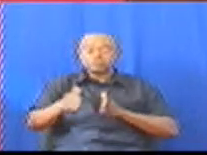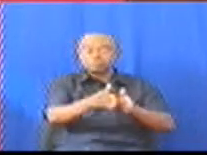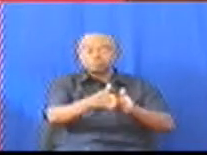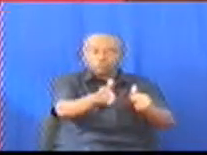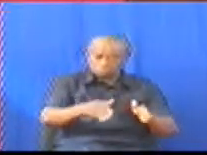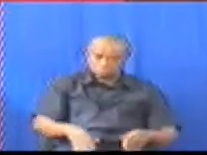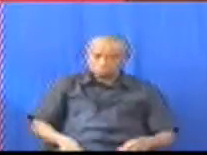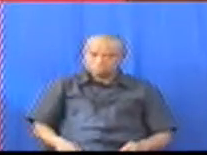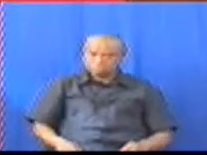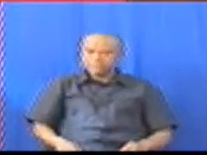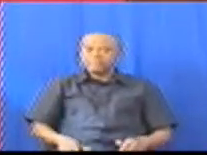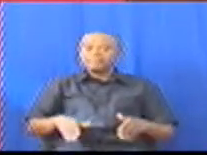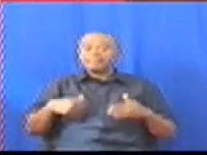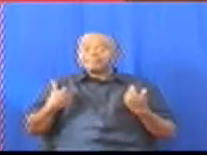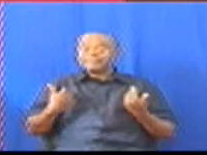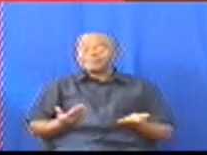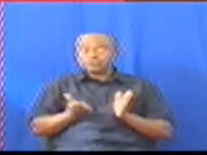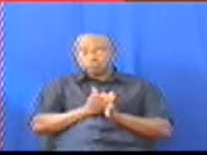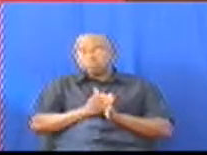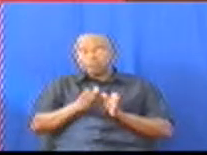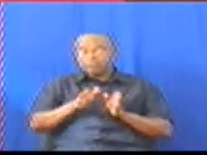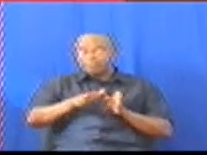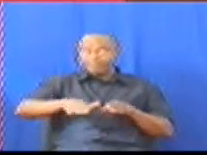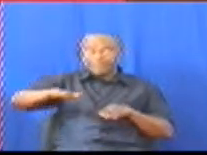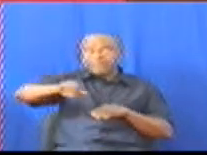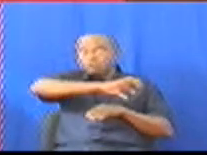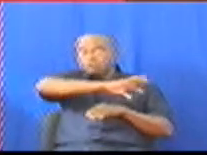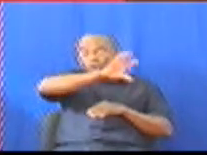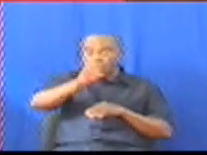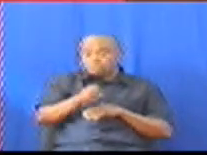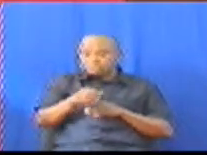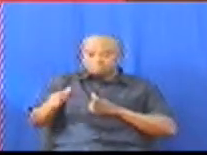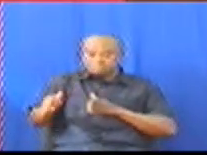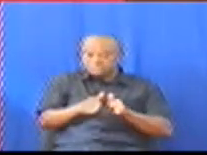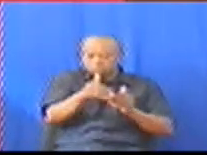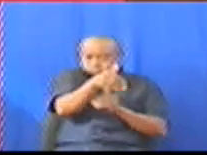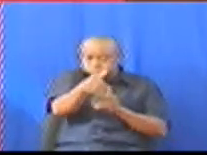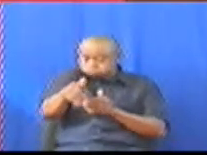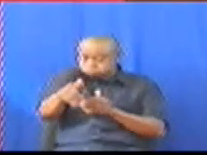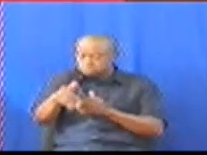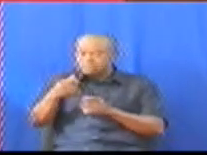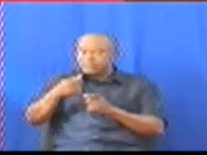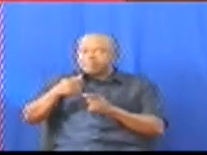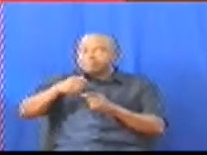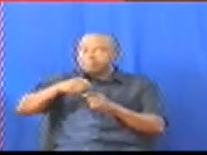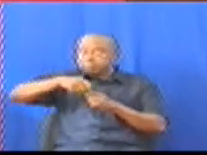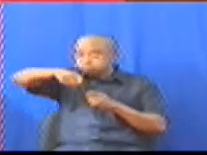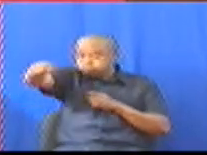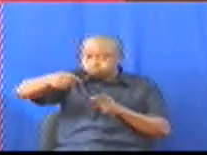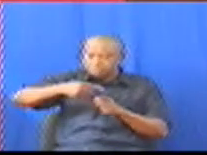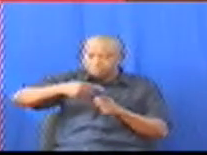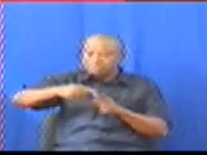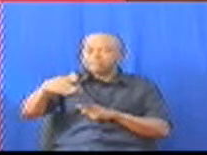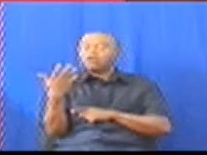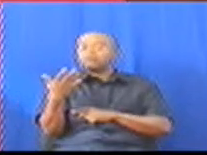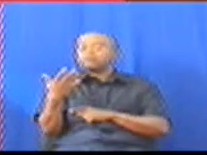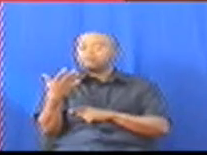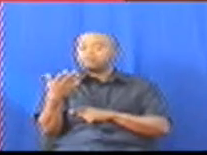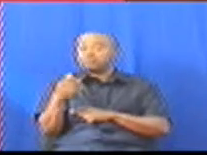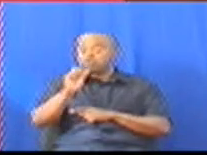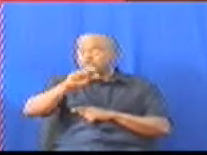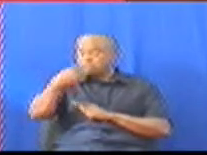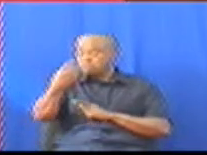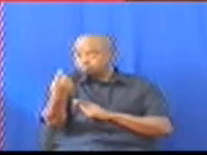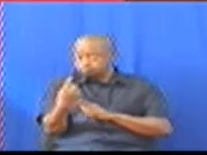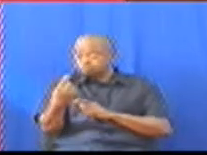kwamba mipaka yote ambayo imepakana na mito, ambayo ni mahitaji ya wananchi, tuweke mita 500 kutoka eneo la mto kwenda hifadhi, ili wananchi wanapokwenda